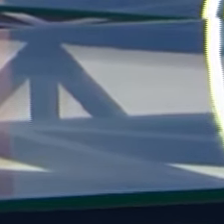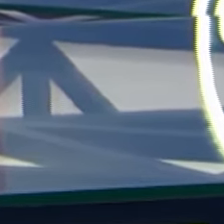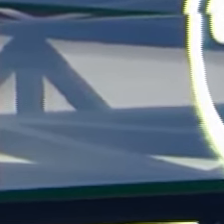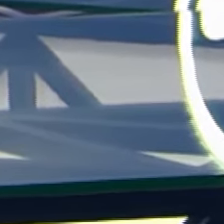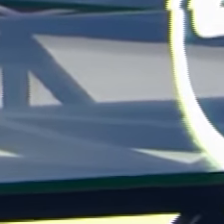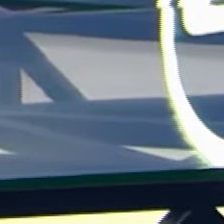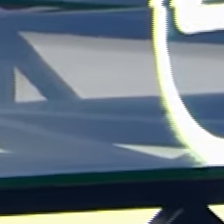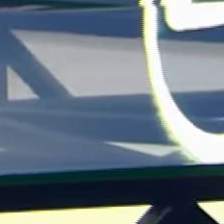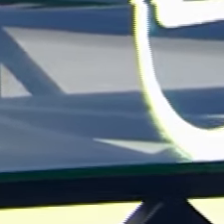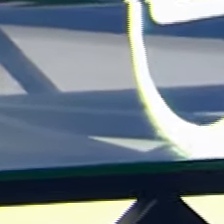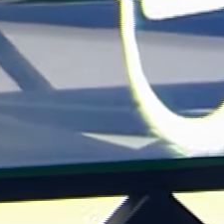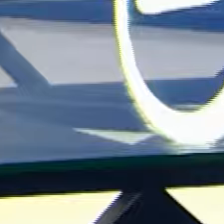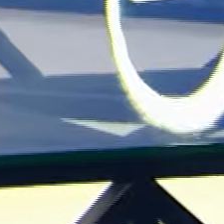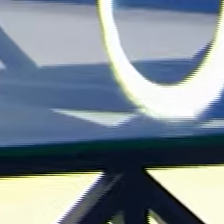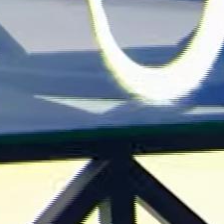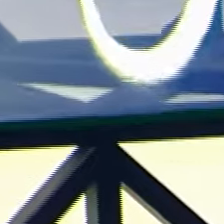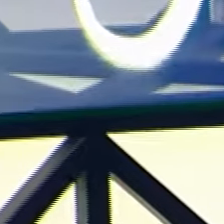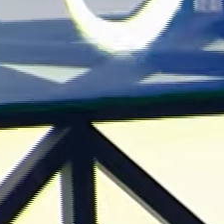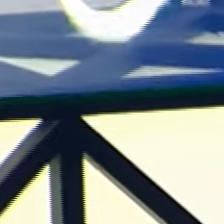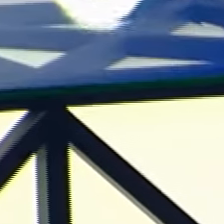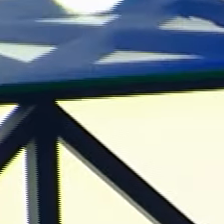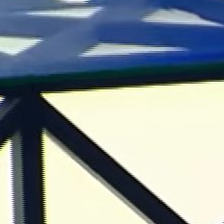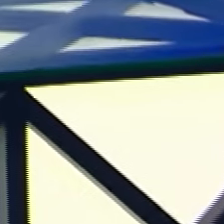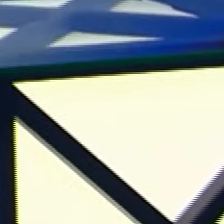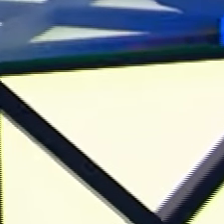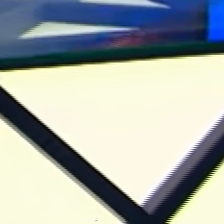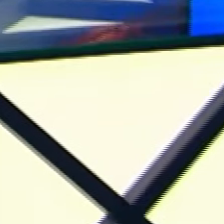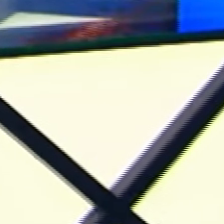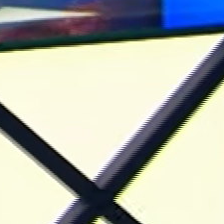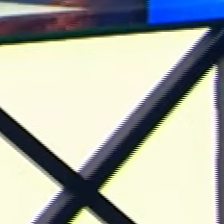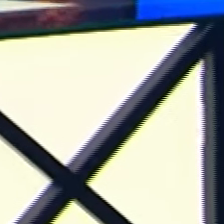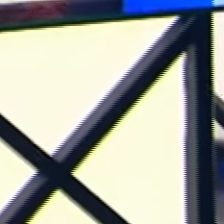რეკლამის შემდეგ ეთერს ნათია სორბია განაგრძობს სტუმრებთან ერთად, მე გემშვიდობებით.